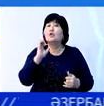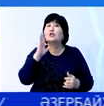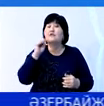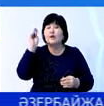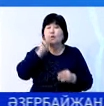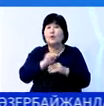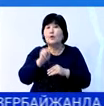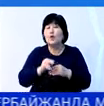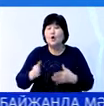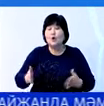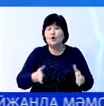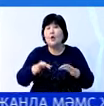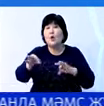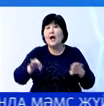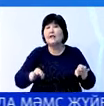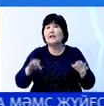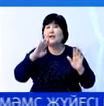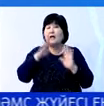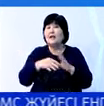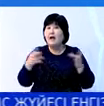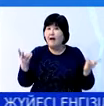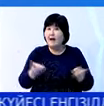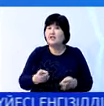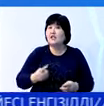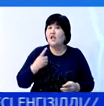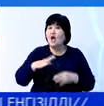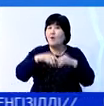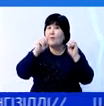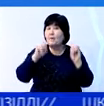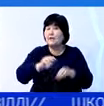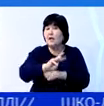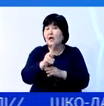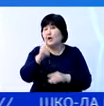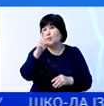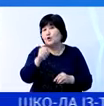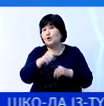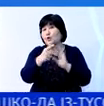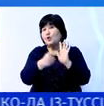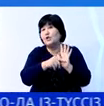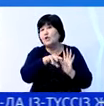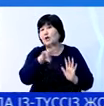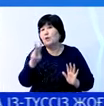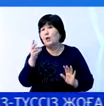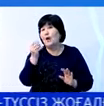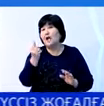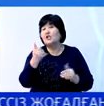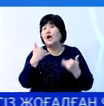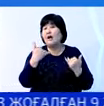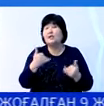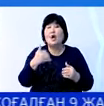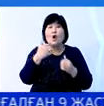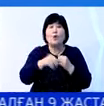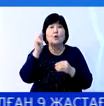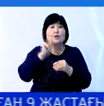бағытталған жол картасы аясында қажетті мамандармен қамтамасыз етуге 117 миллион теңге қаржы қаралды. Орта білім